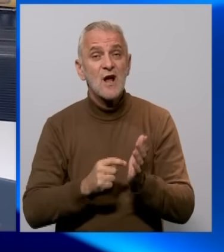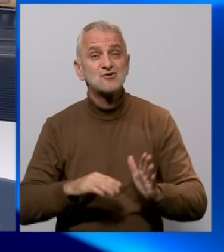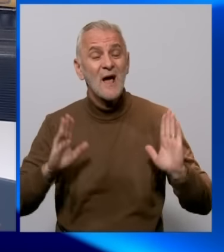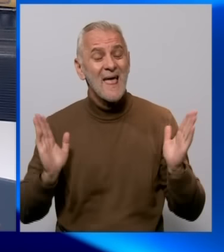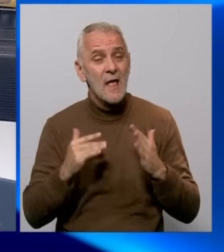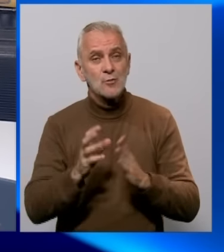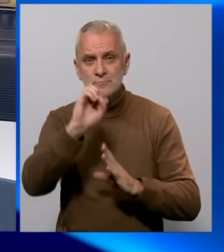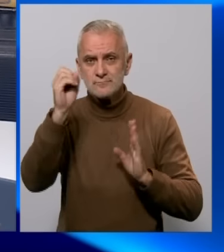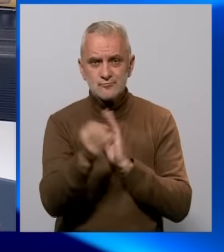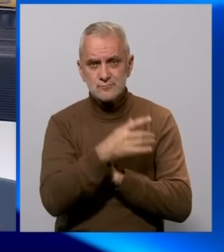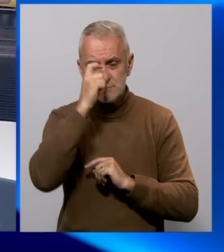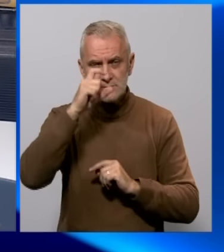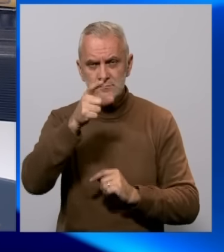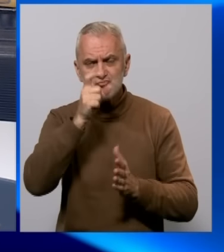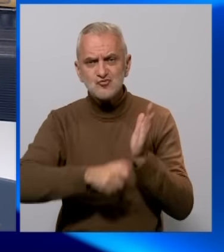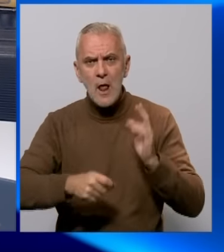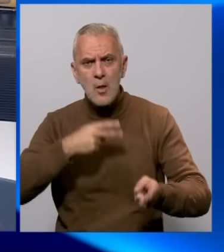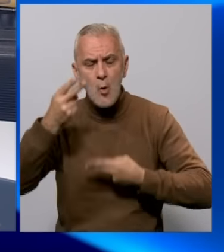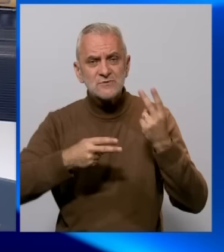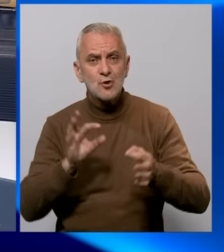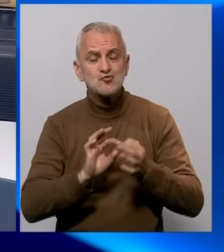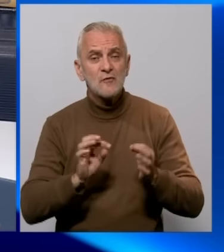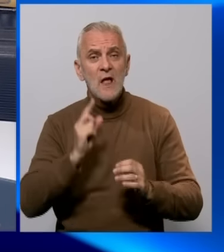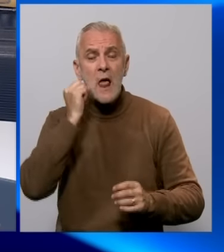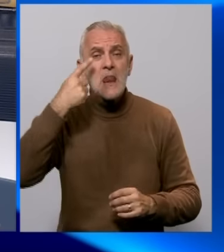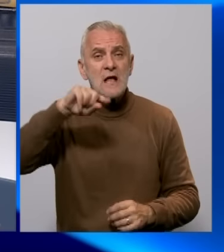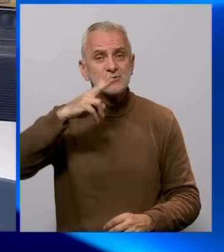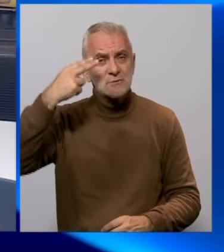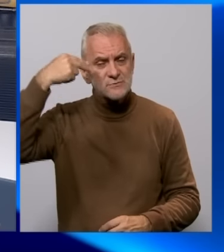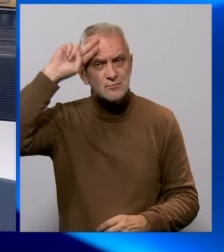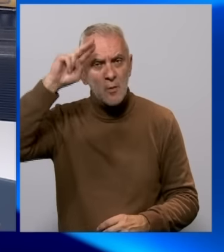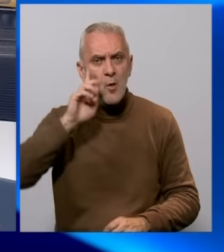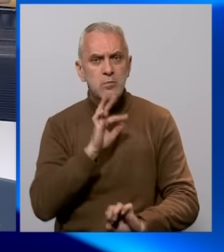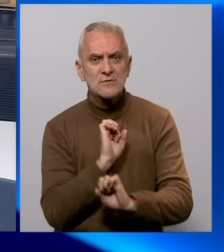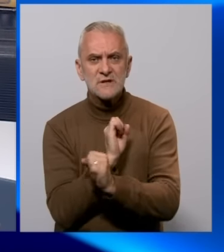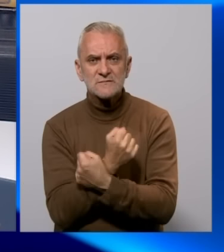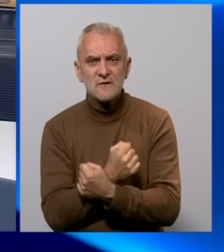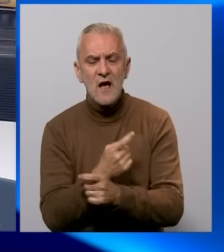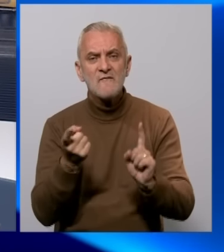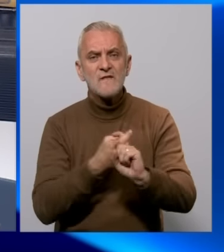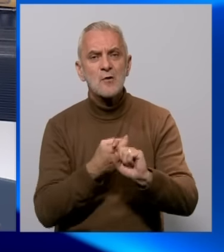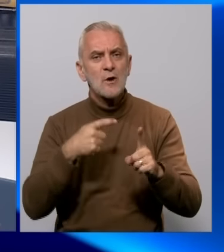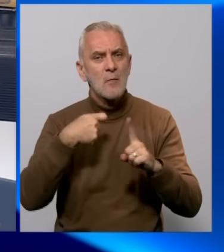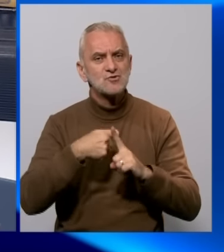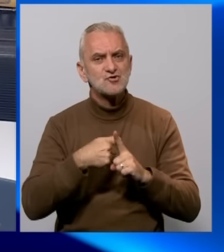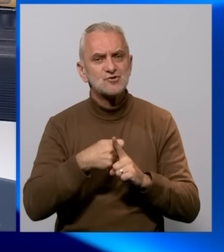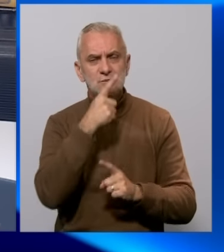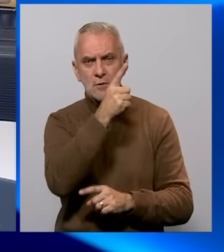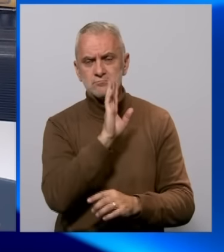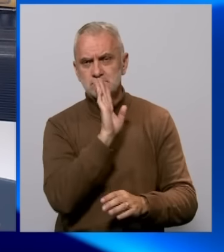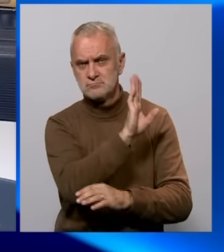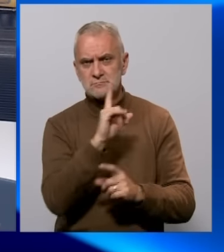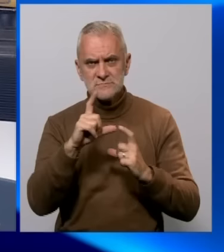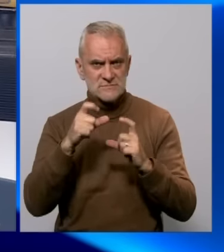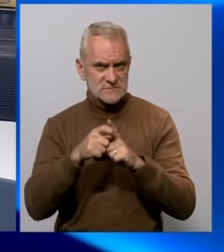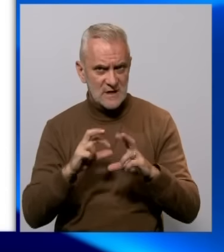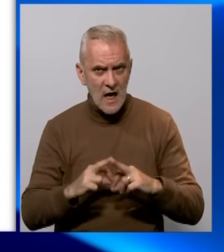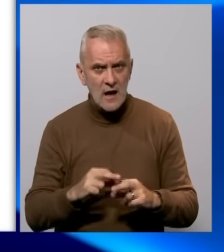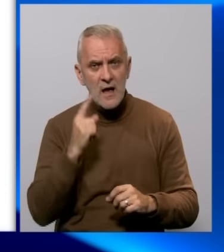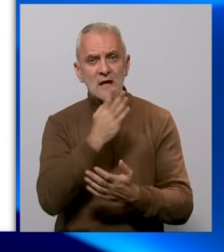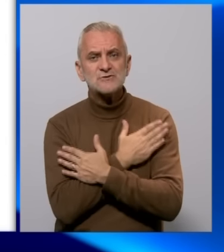hitnu smjenu članova Komisije za očuvanje nacionalnih spomenika Bosne i Hercegovine Faruka Kapidžića, inače kadra SDA,